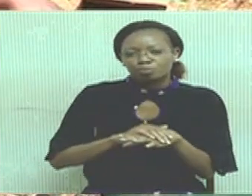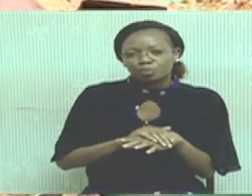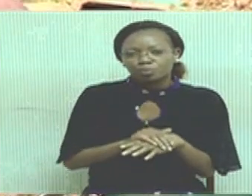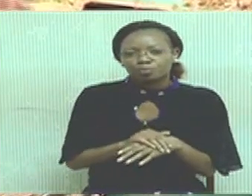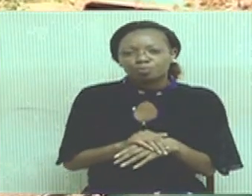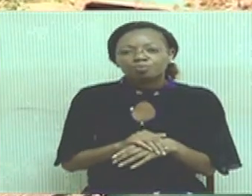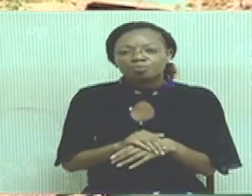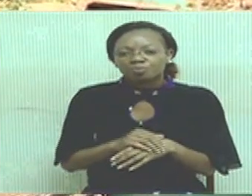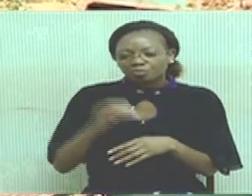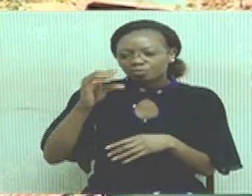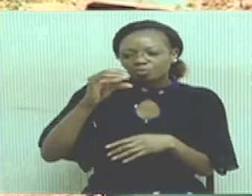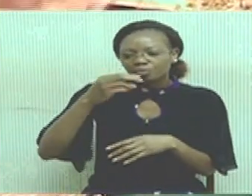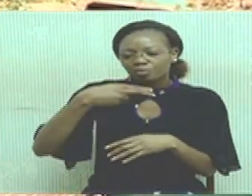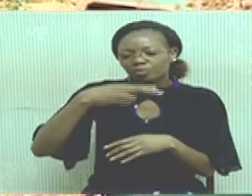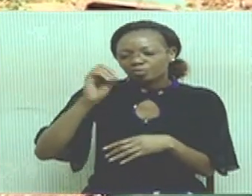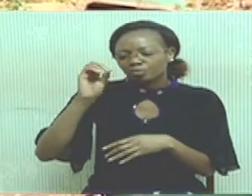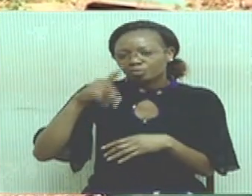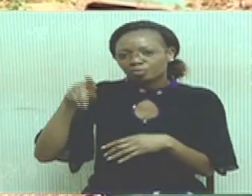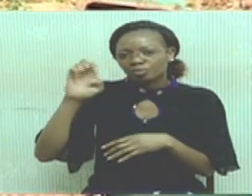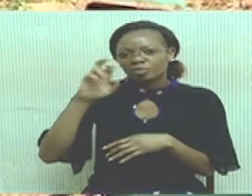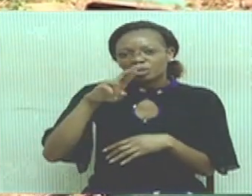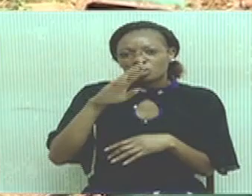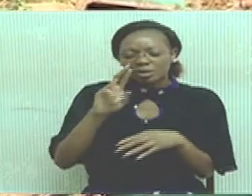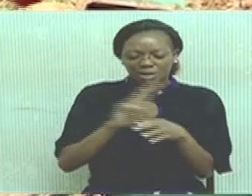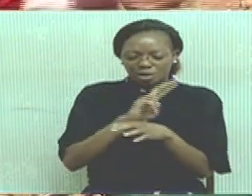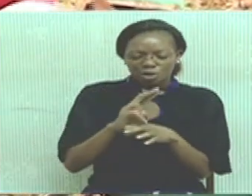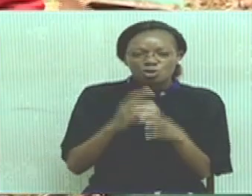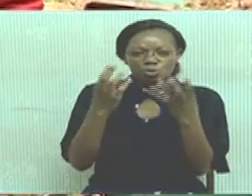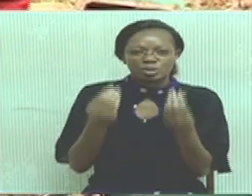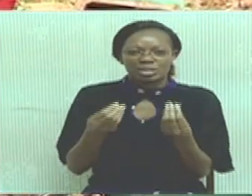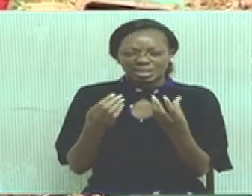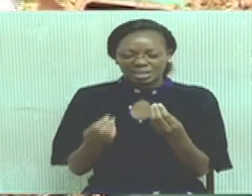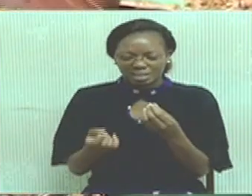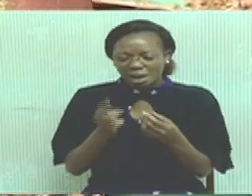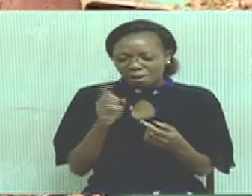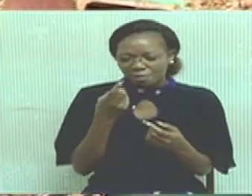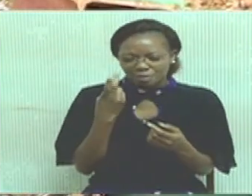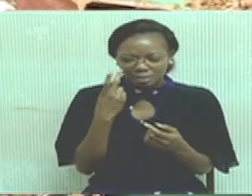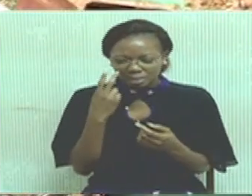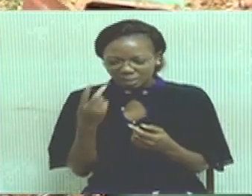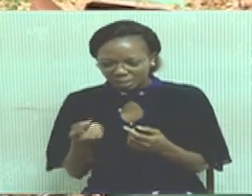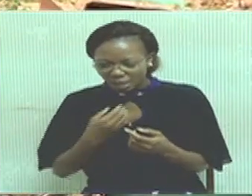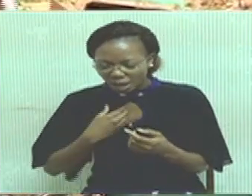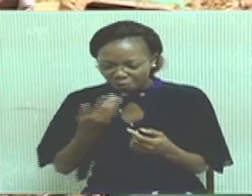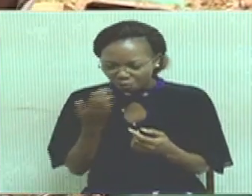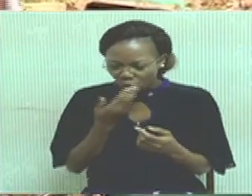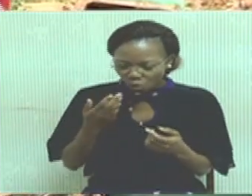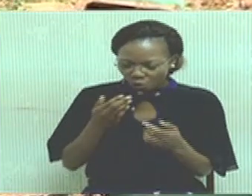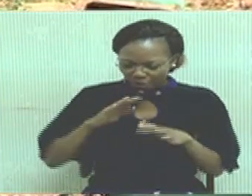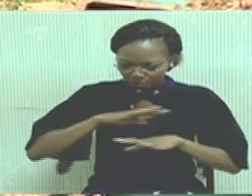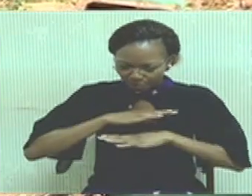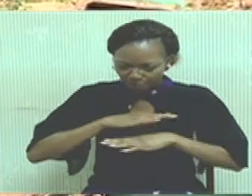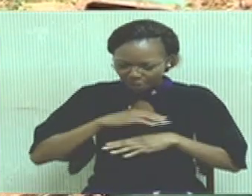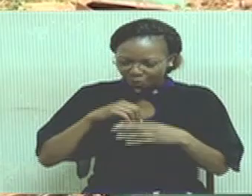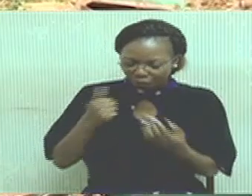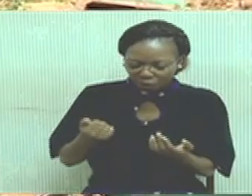kutokea, majani mabichi yanatokea pande ya juu ya machine. Na ile ingine inatokea pande ya chini. Kwa hivyo, inapitia